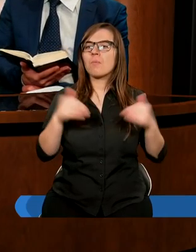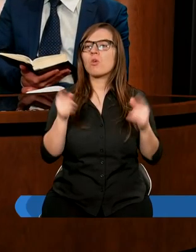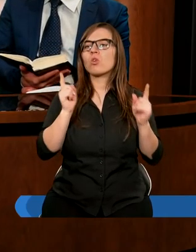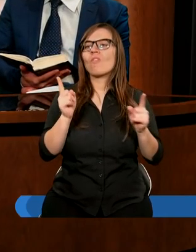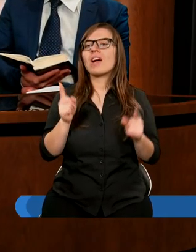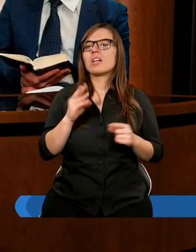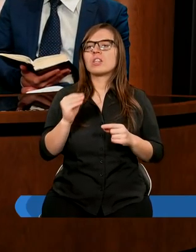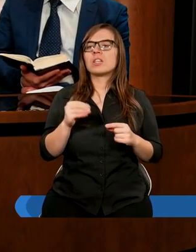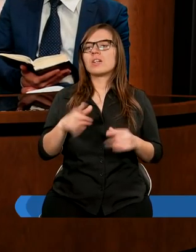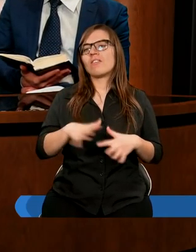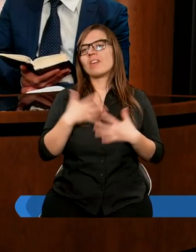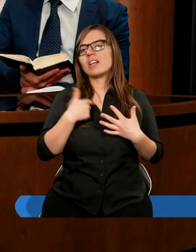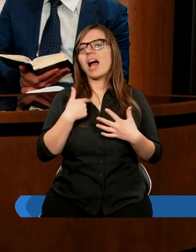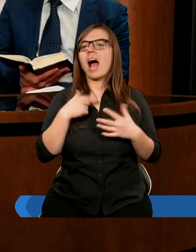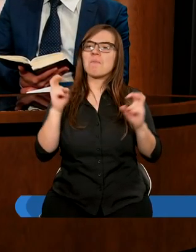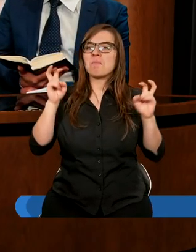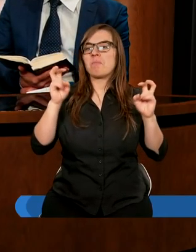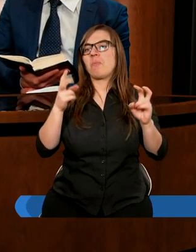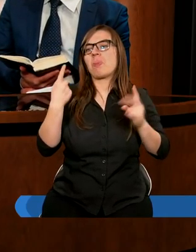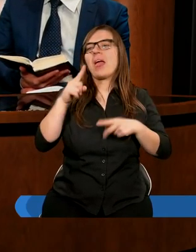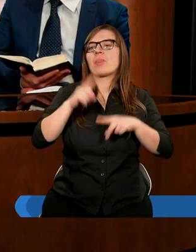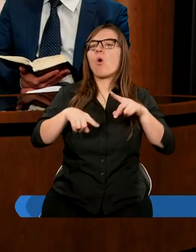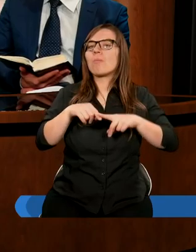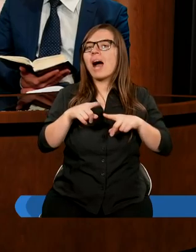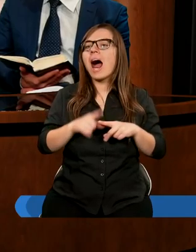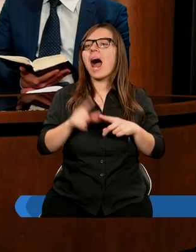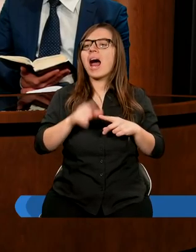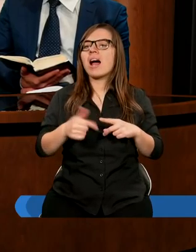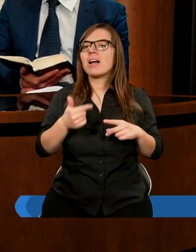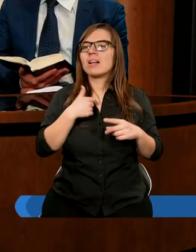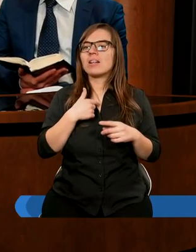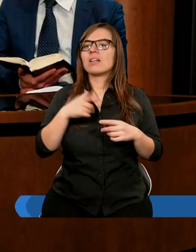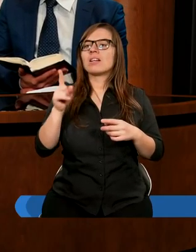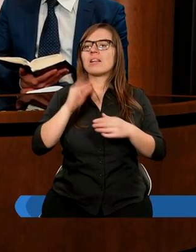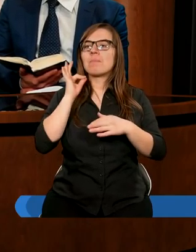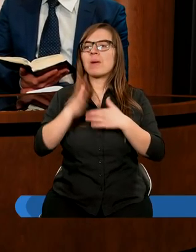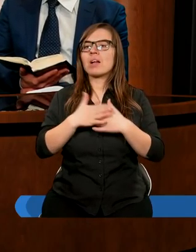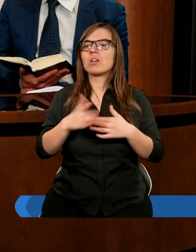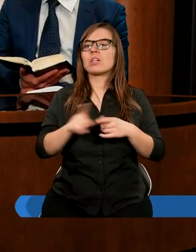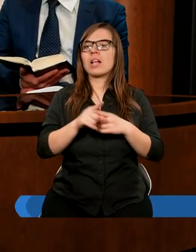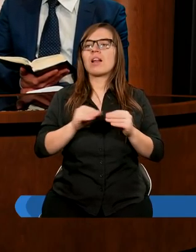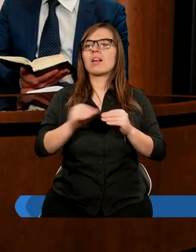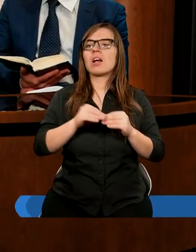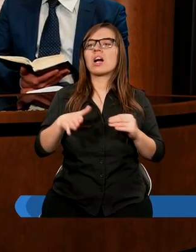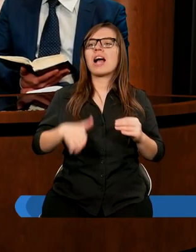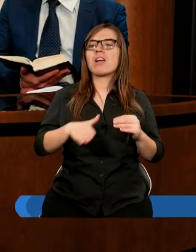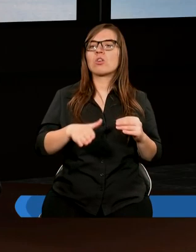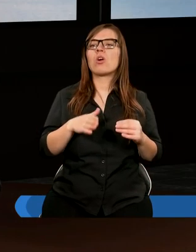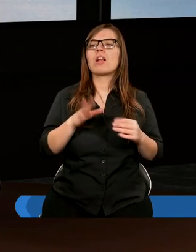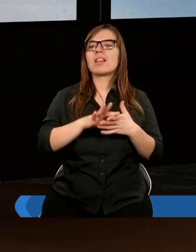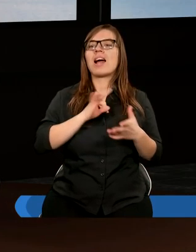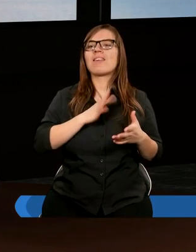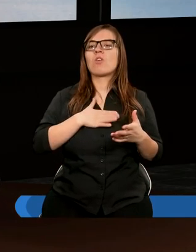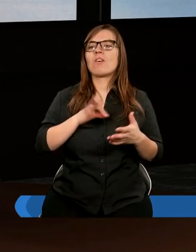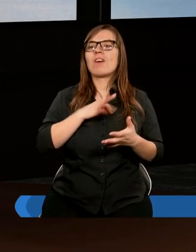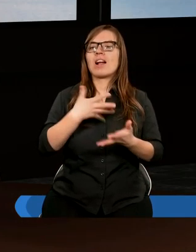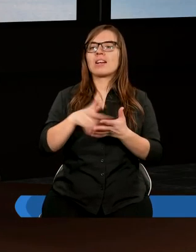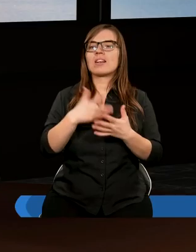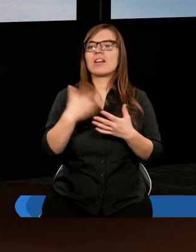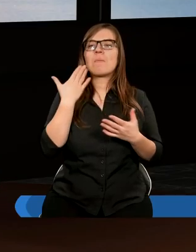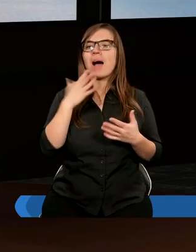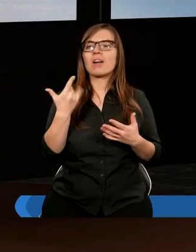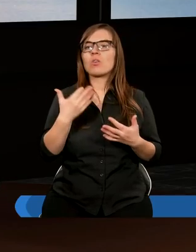wydam się nienormalna, ale wydzielamy sobie z mężem tak zwane kieszonkowe miesięczne na swoje własne wydatki,